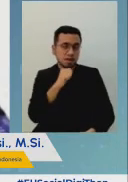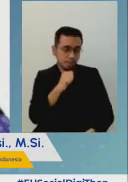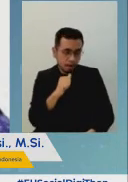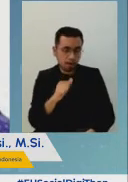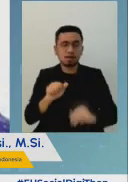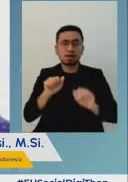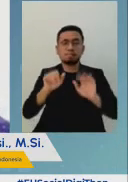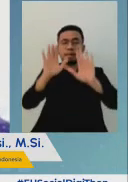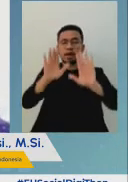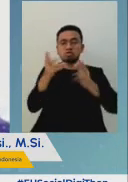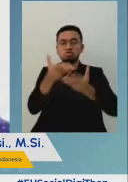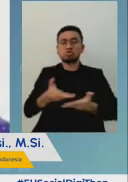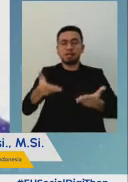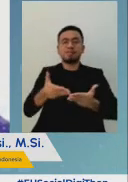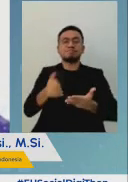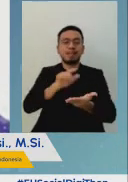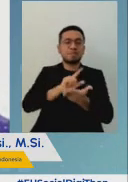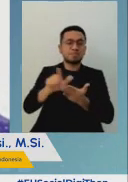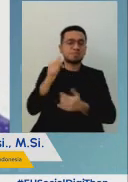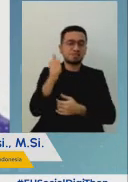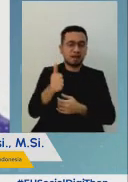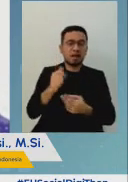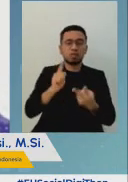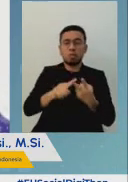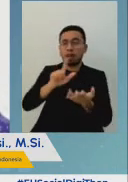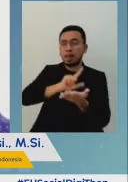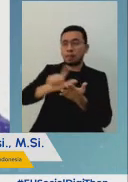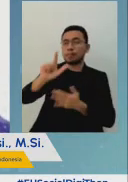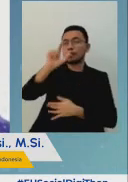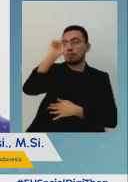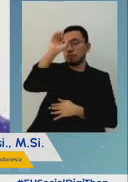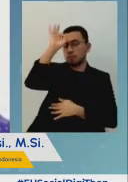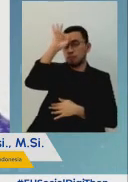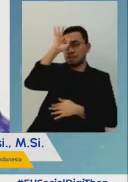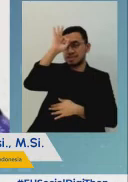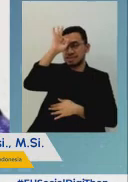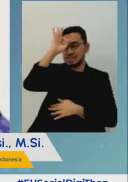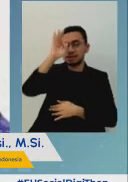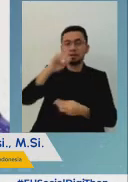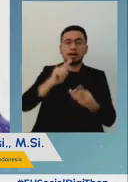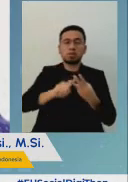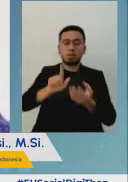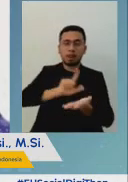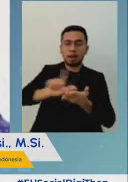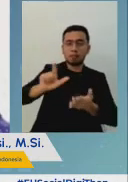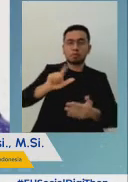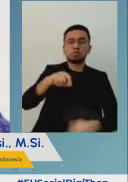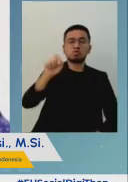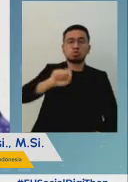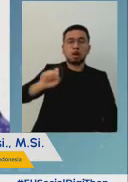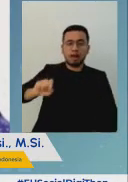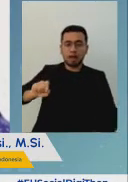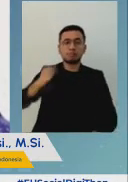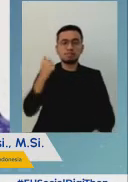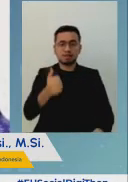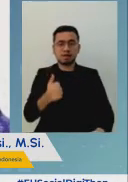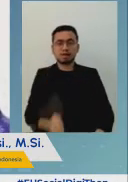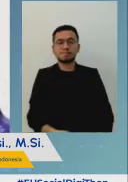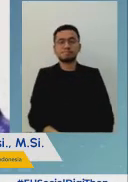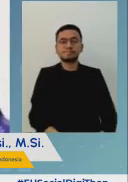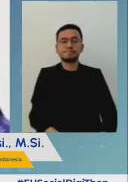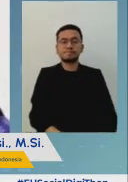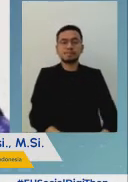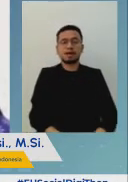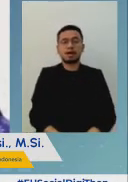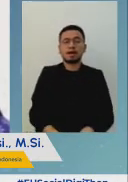medianya, atau kepada polisi ya, atau misalnya kepada sekolah gitu, dan bisa mereka